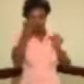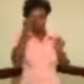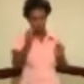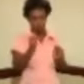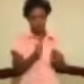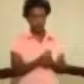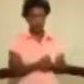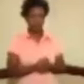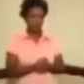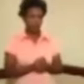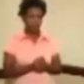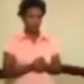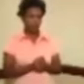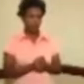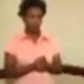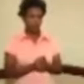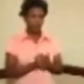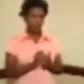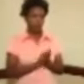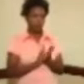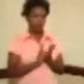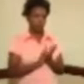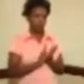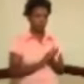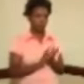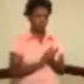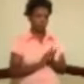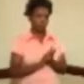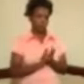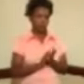plus devant. Merci. Merci.